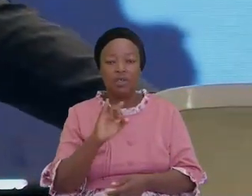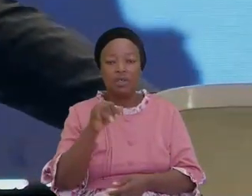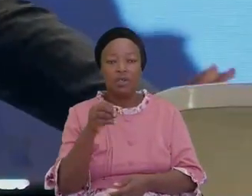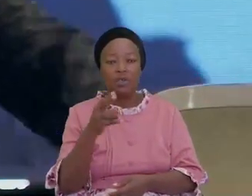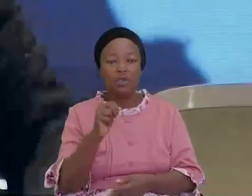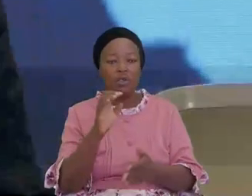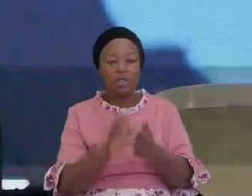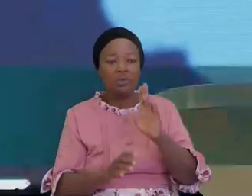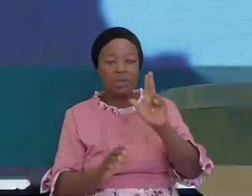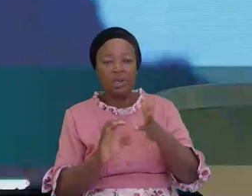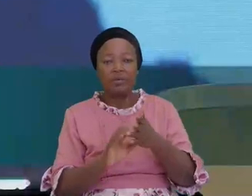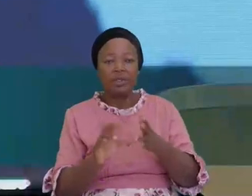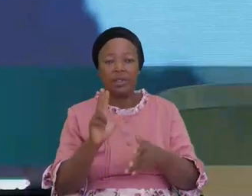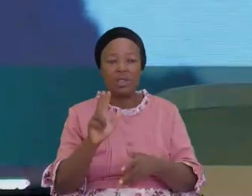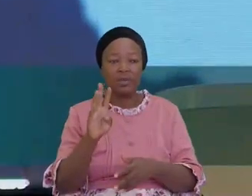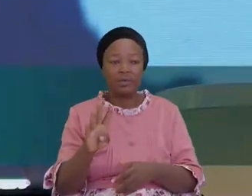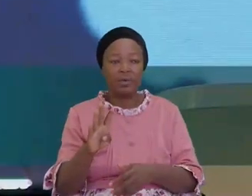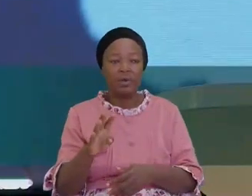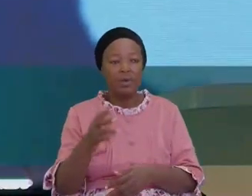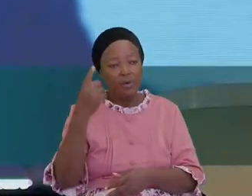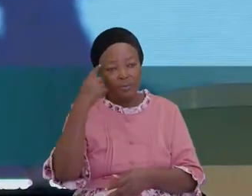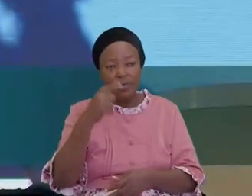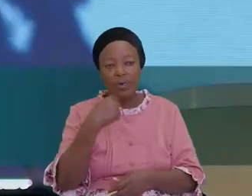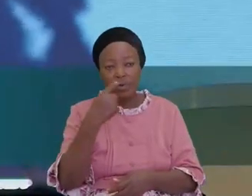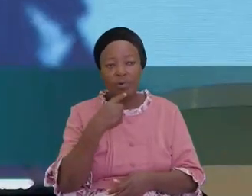En Jean chapitre 3, verset 34.